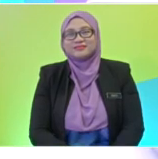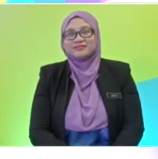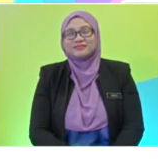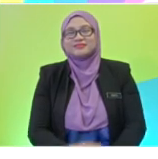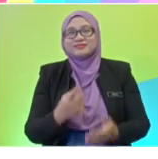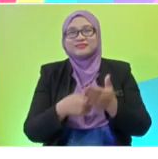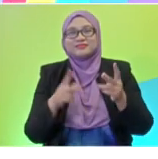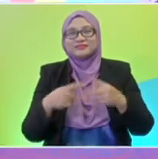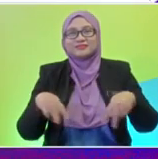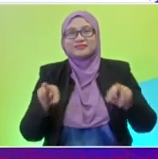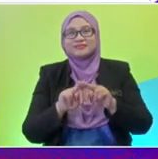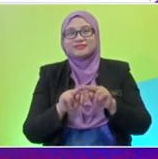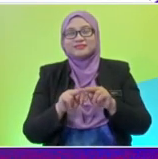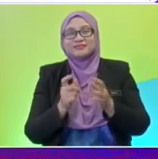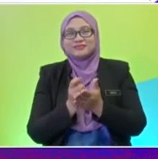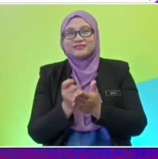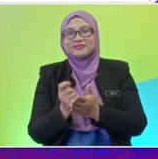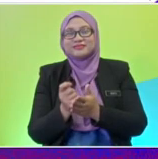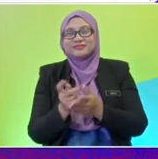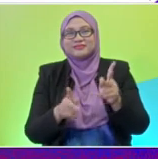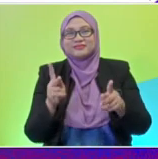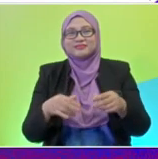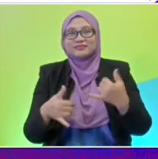baru toleransi kalau kita bermain bersama-sama